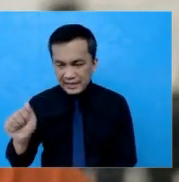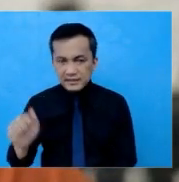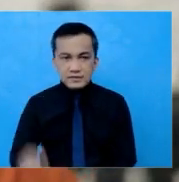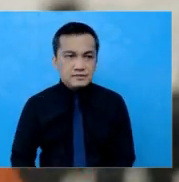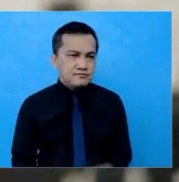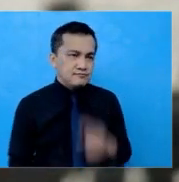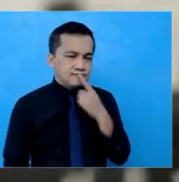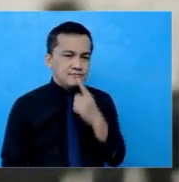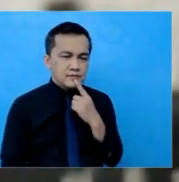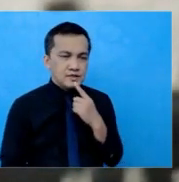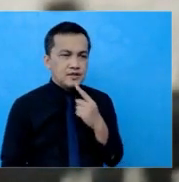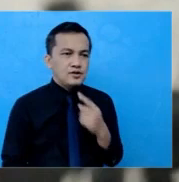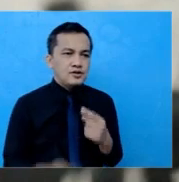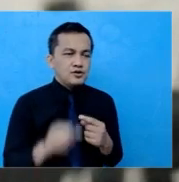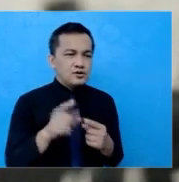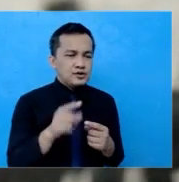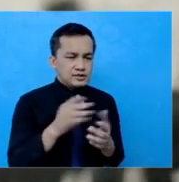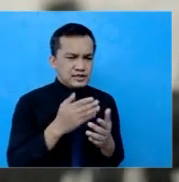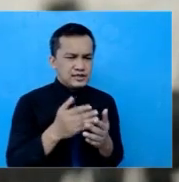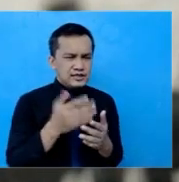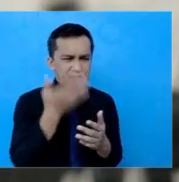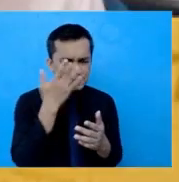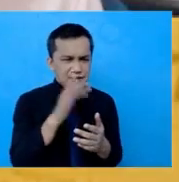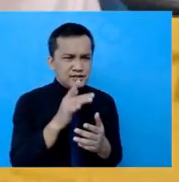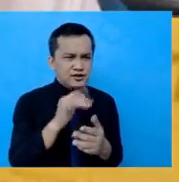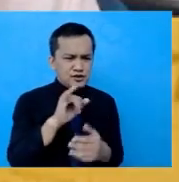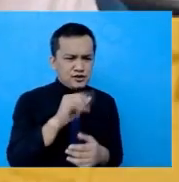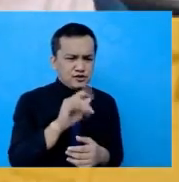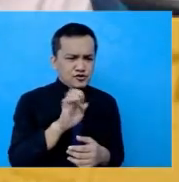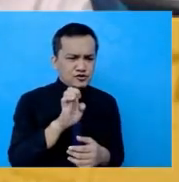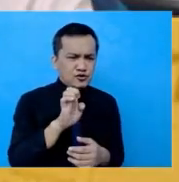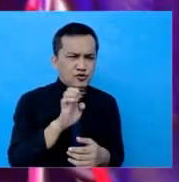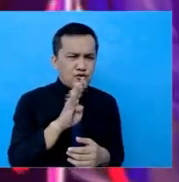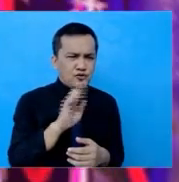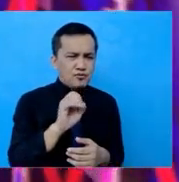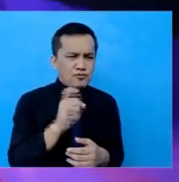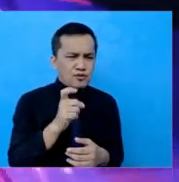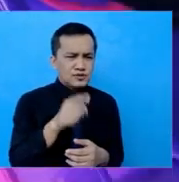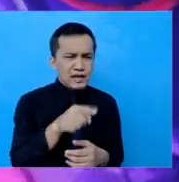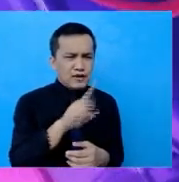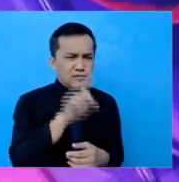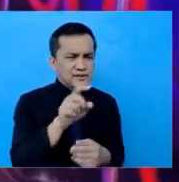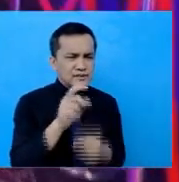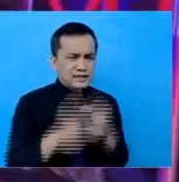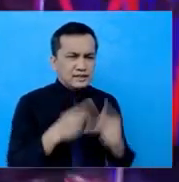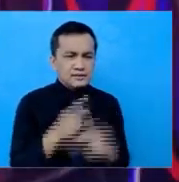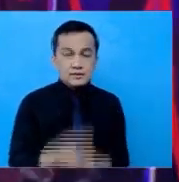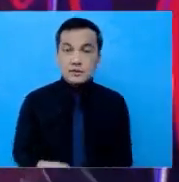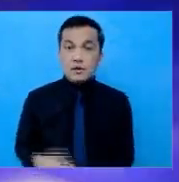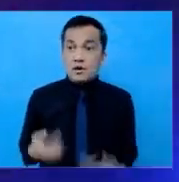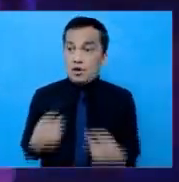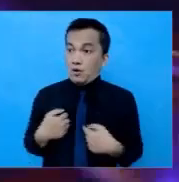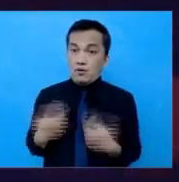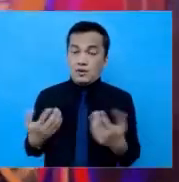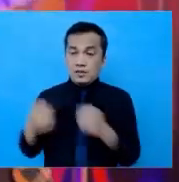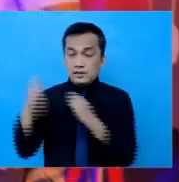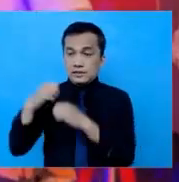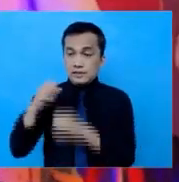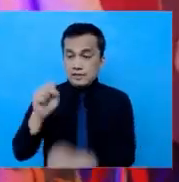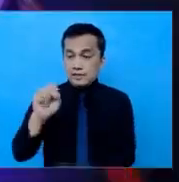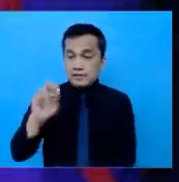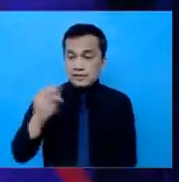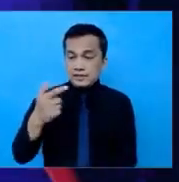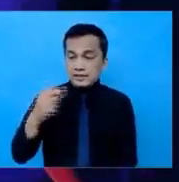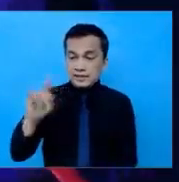Celebrity Edition. What kind of a juke boss ka magiging? Walang expectations. Ang idea kasi ng Singling ay